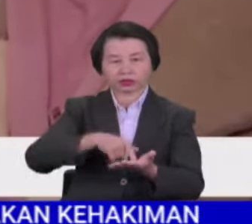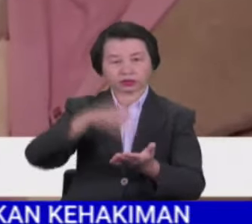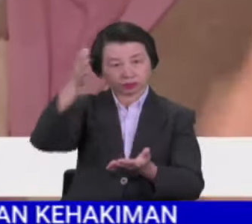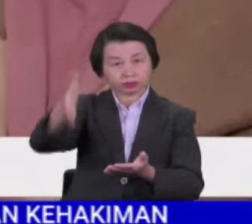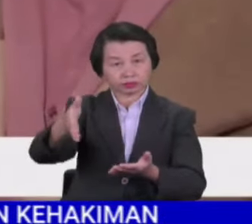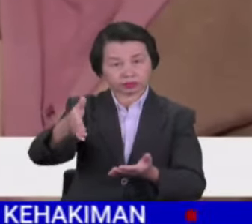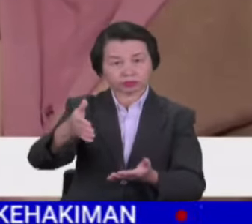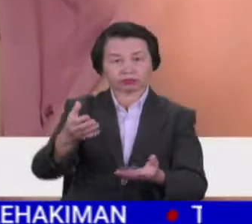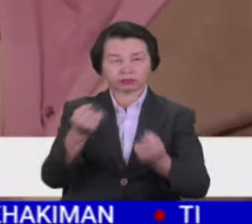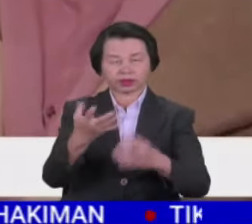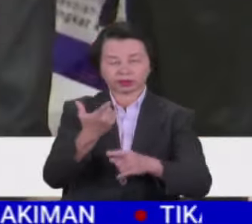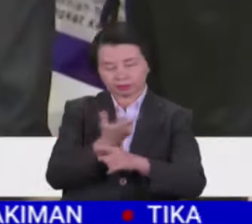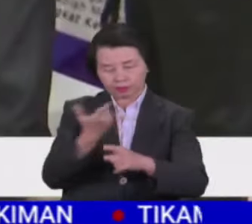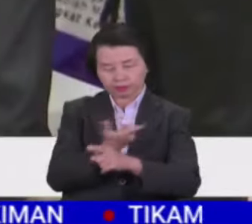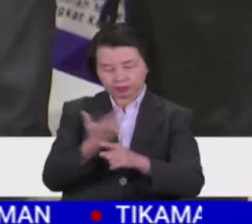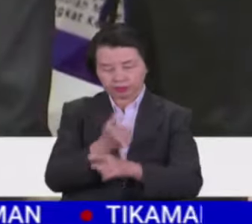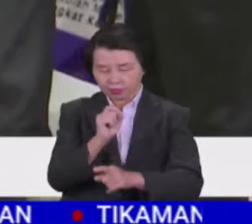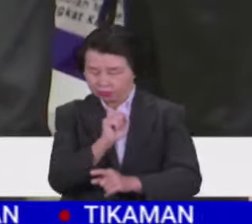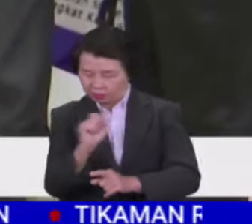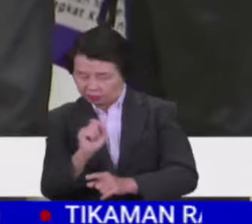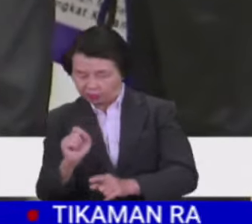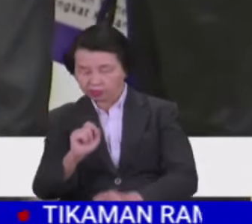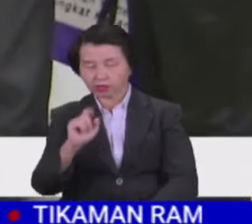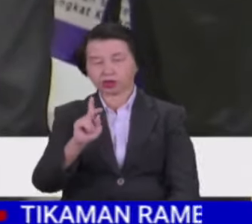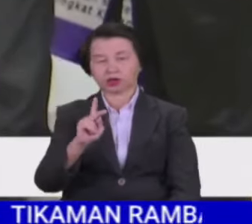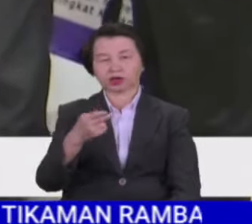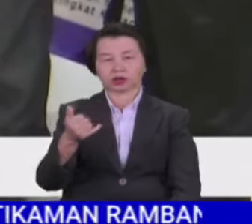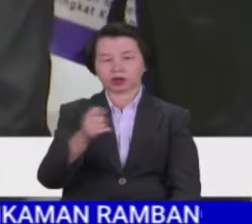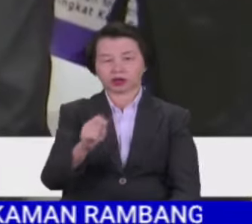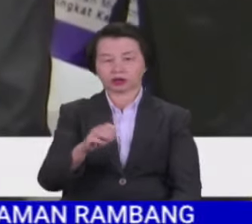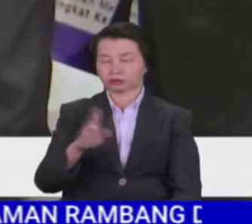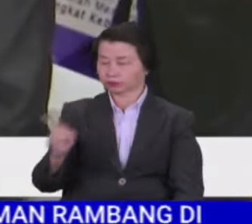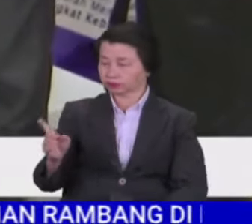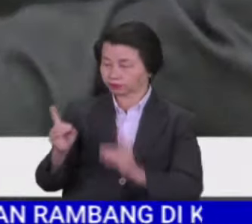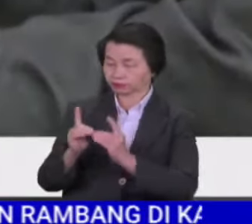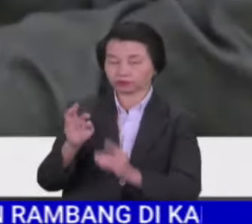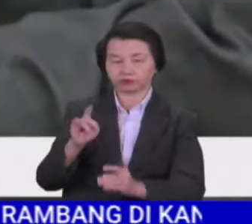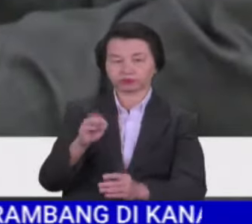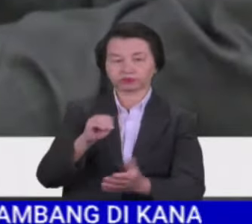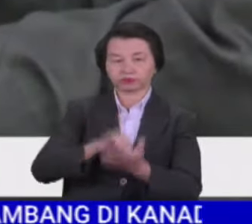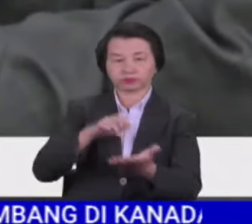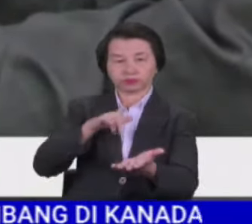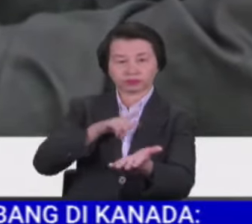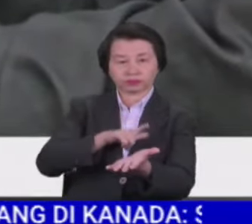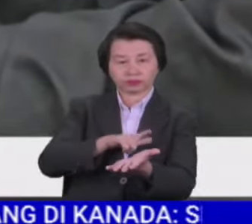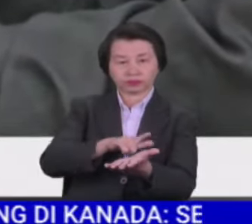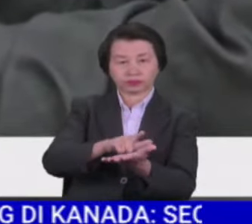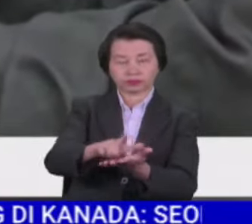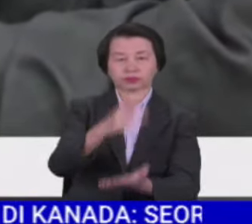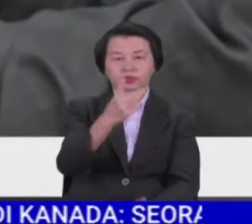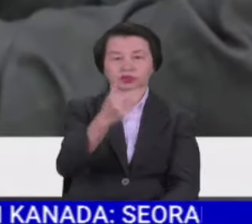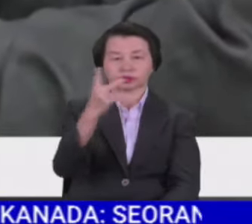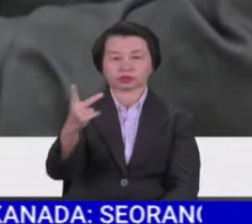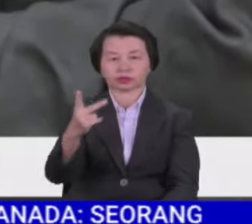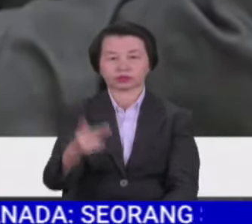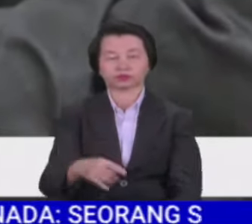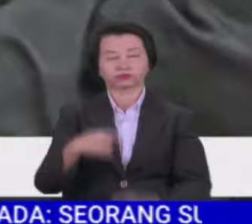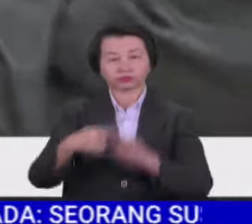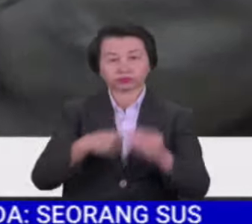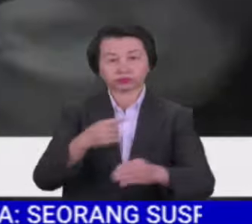Abdul banyakan latihan mereka ditemui pemberitaan cm di lapangan terbang antarabangsa Kota Kinabalu